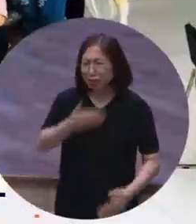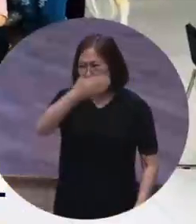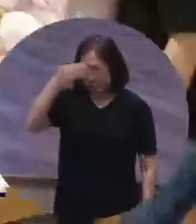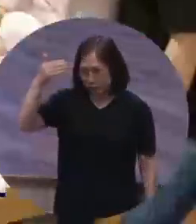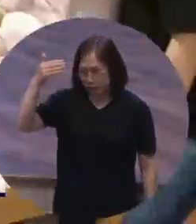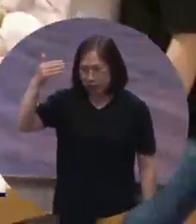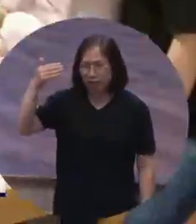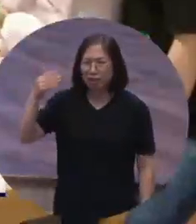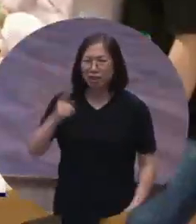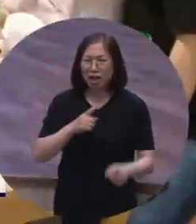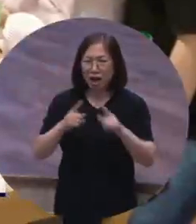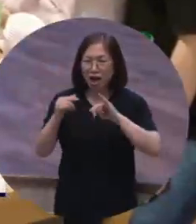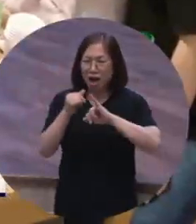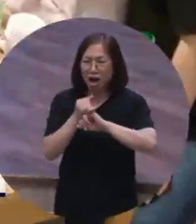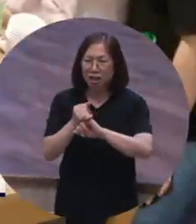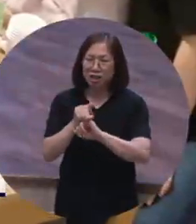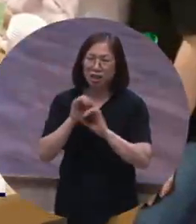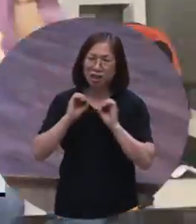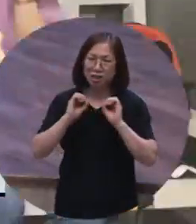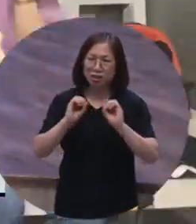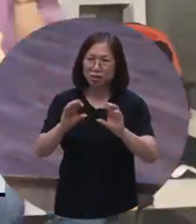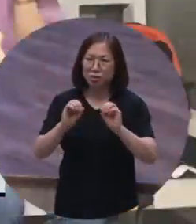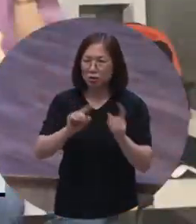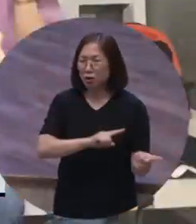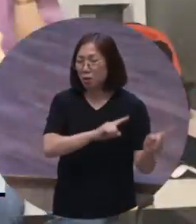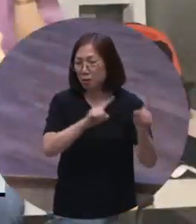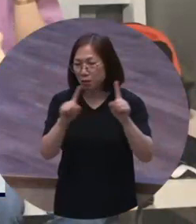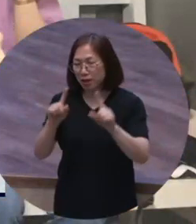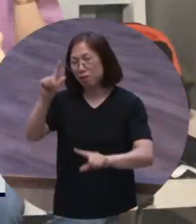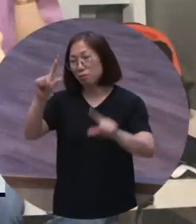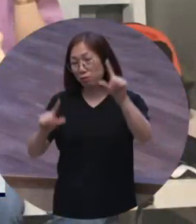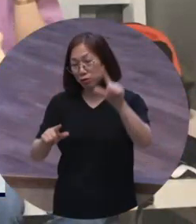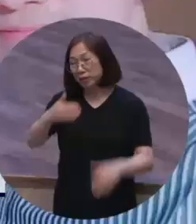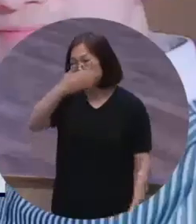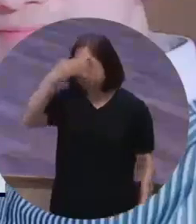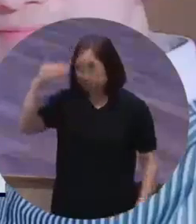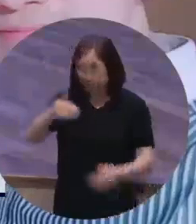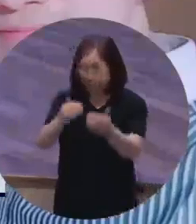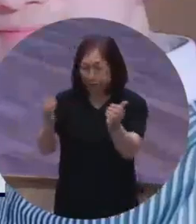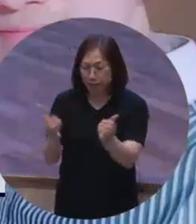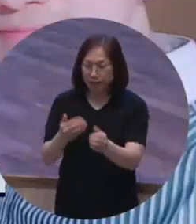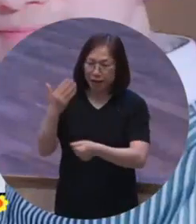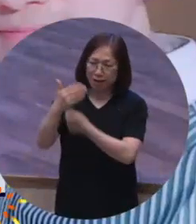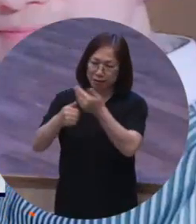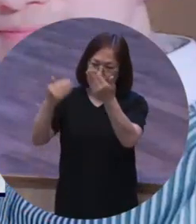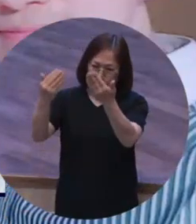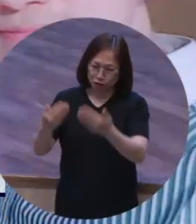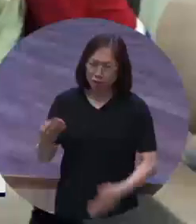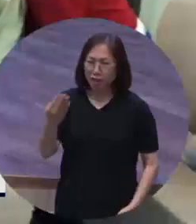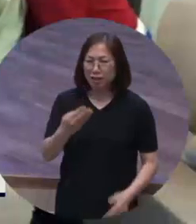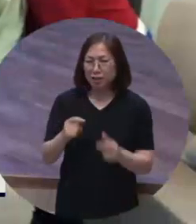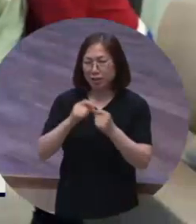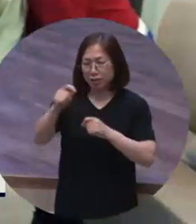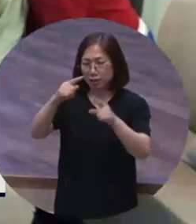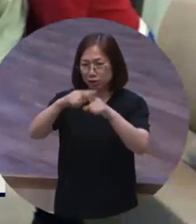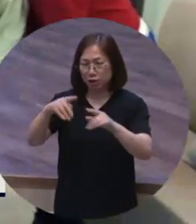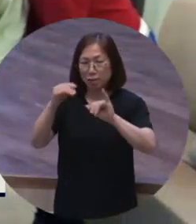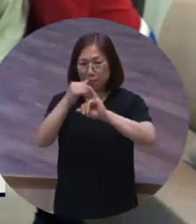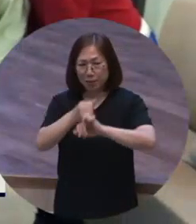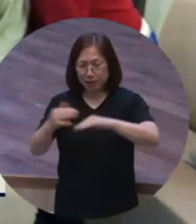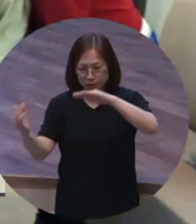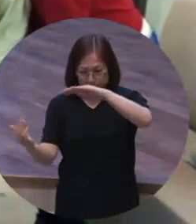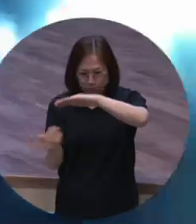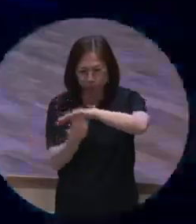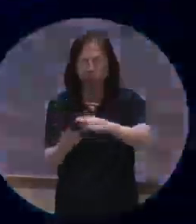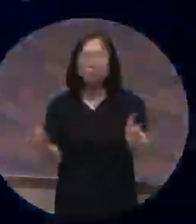청년들, 언약을 전달하는 현장이 회복된 모습입니다. 하나님이 주신 4천 지교회의 응답이 반드시 성취될 것을